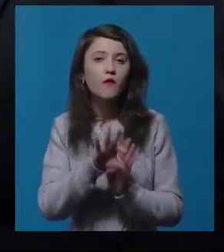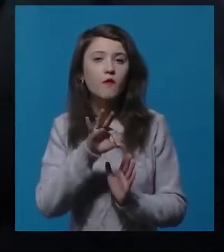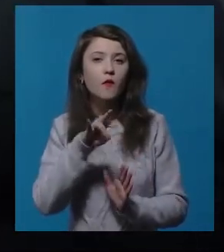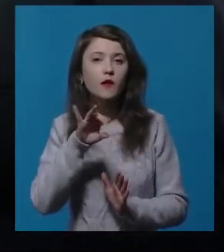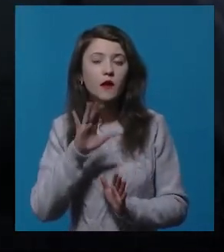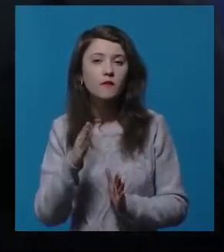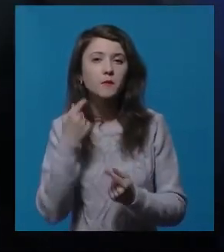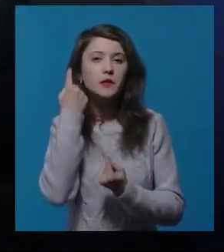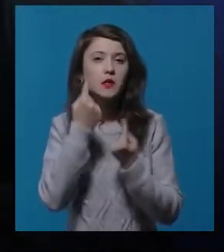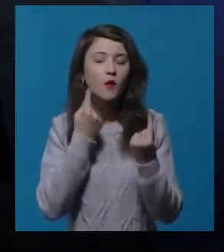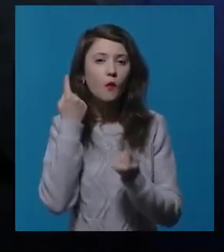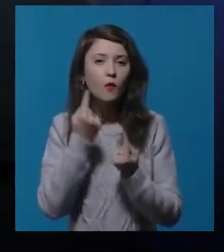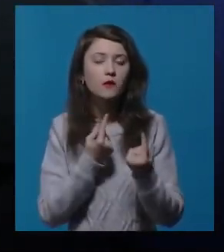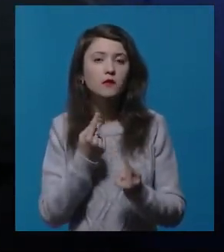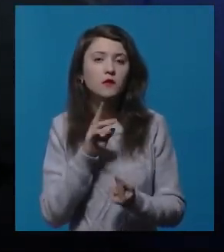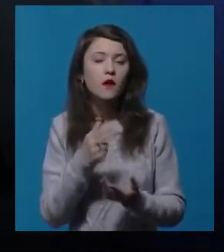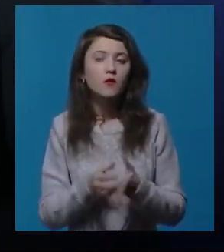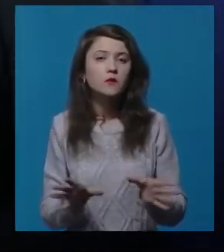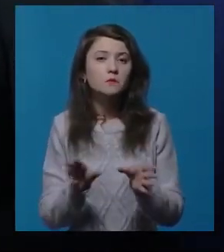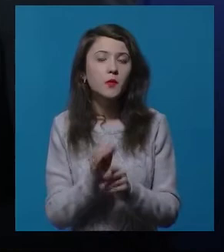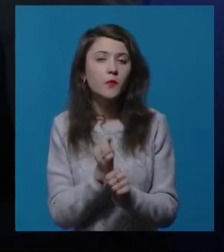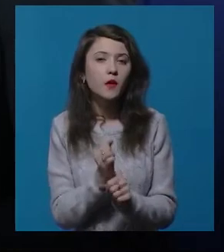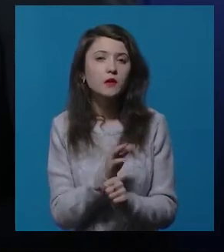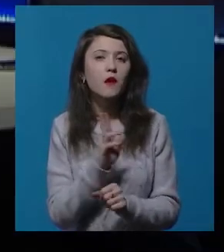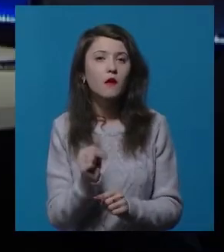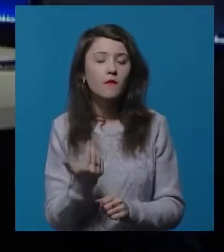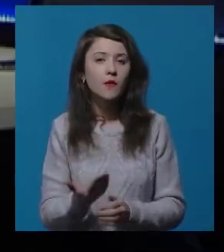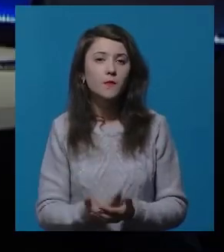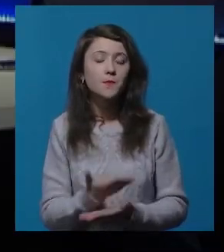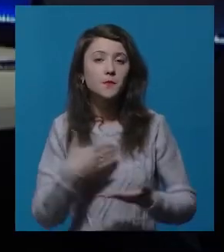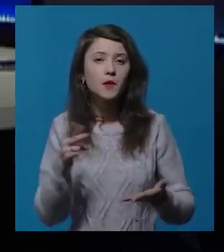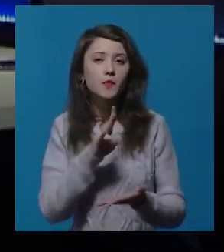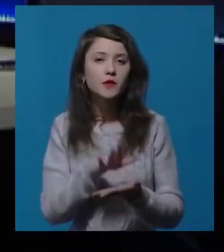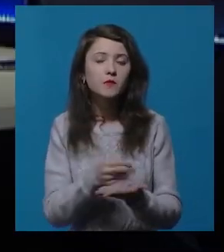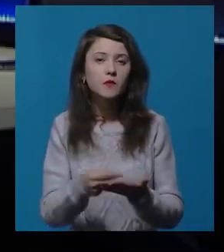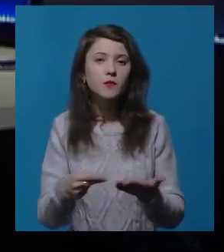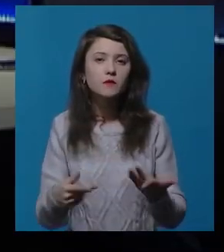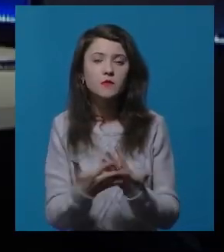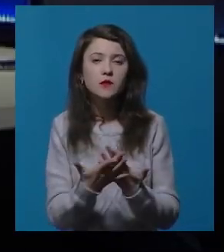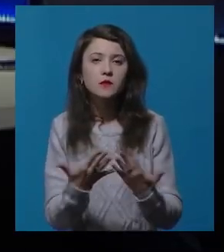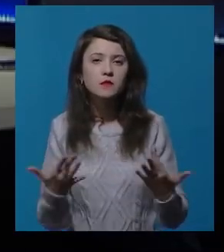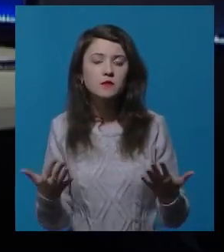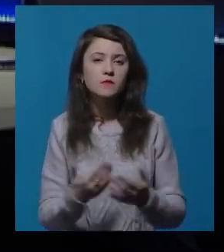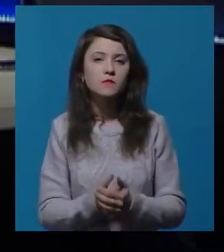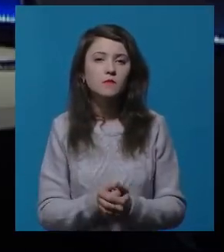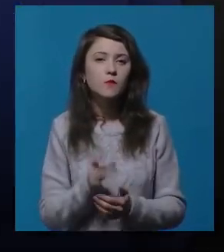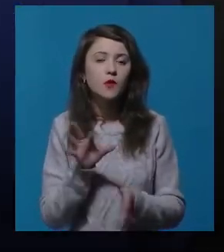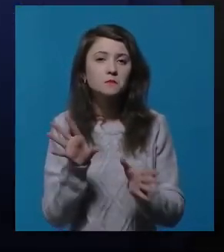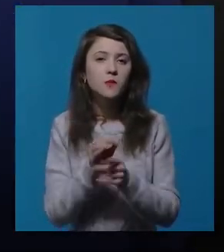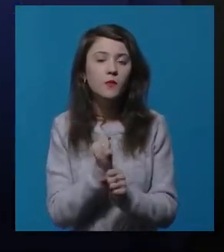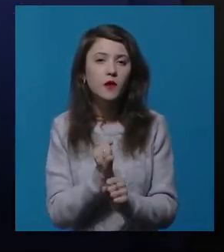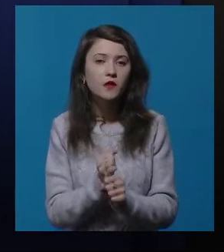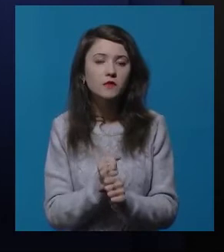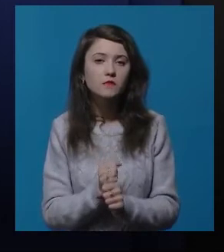психологів. Як щодо співпраці? Яка вона? Ми постійно підписуємо різні меморандуми про співпрацю.